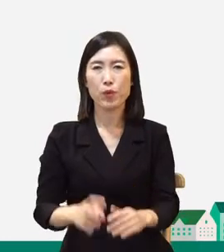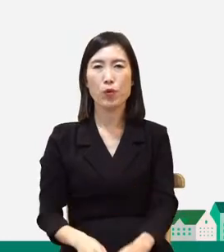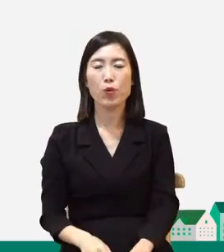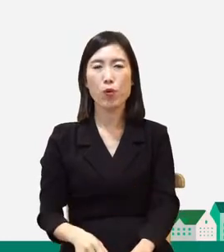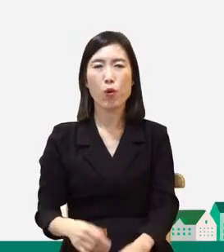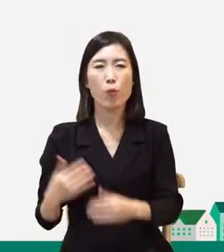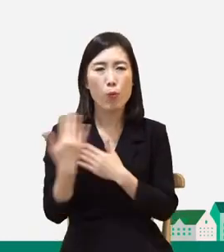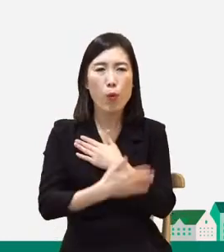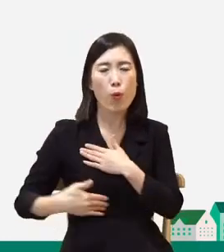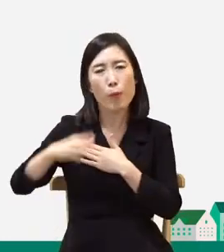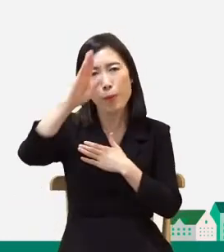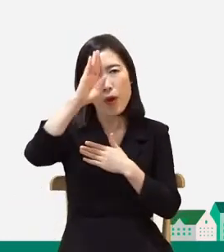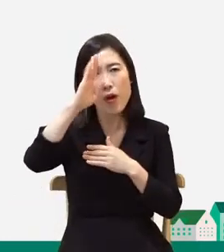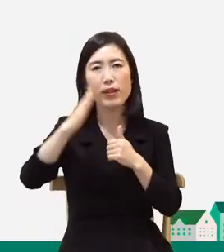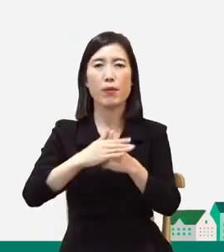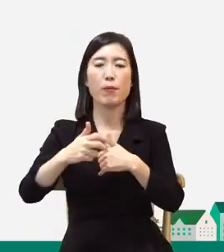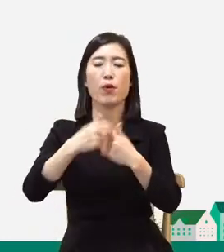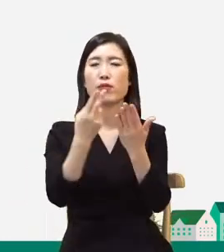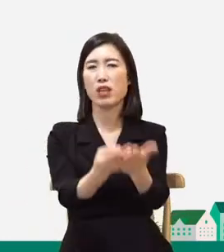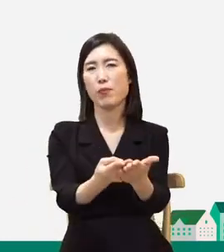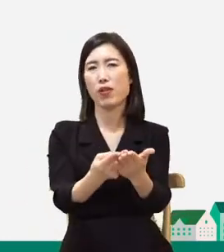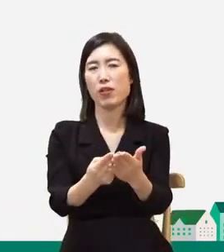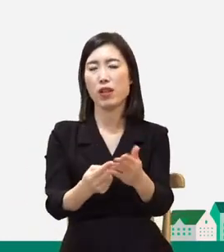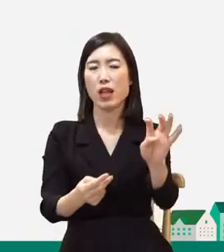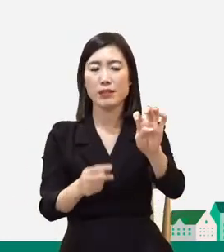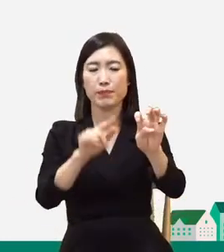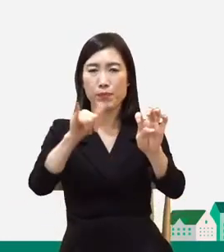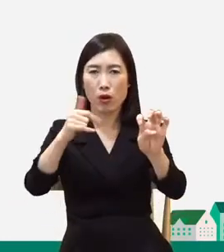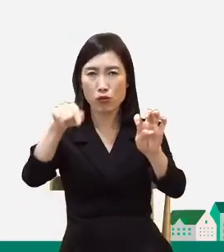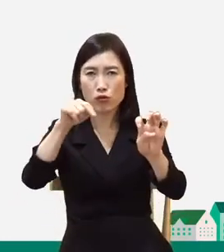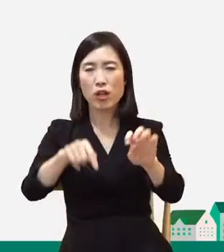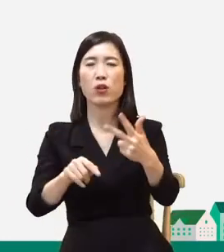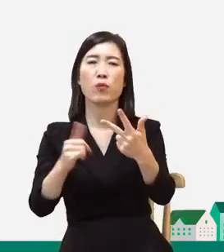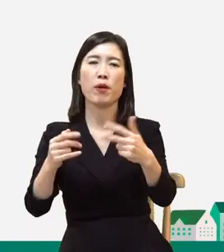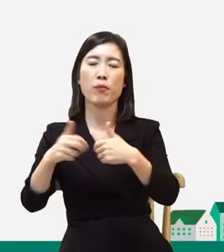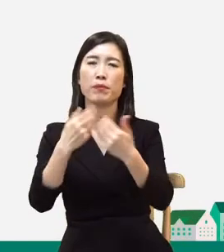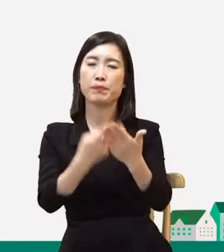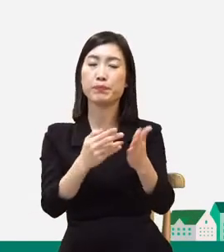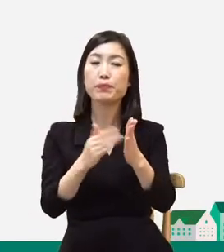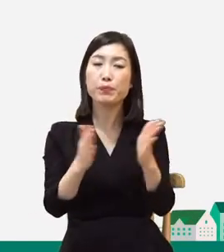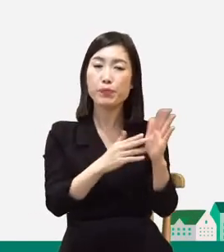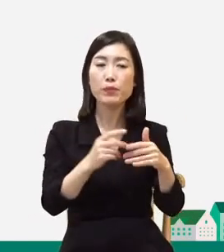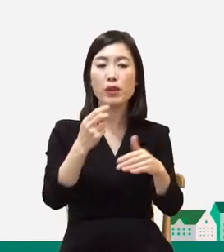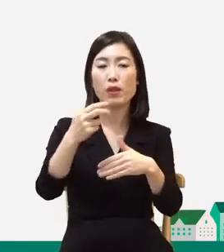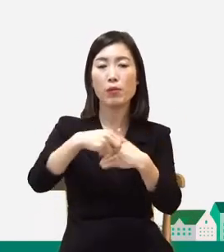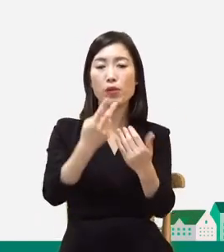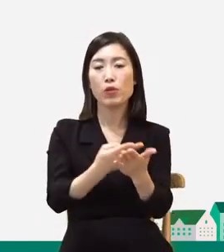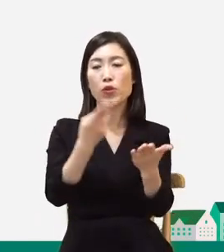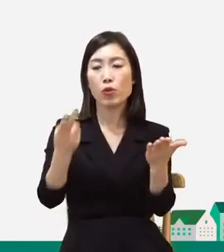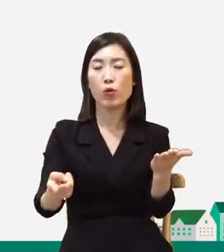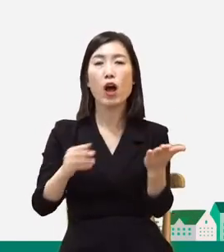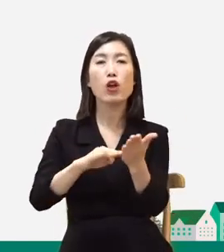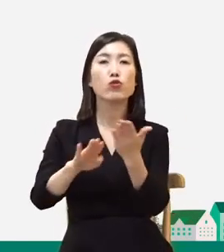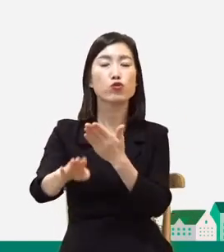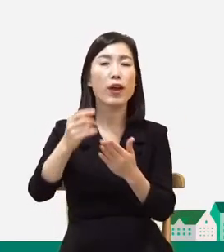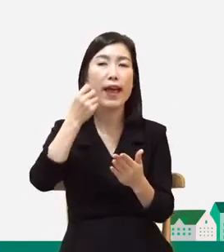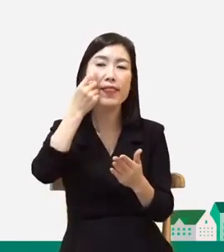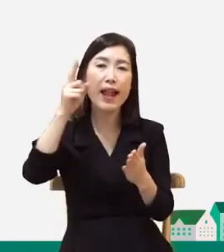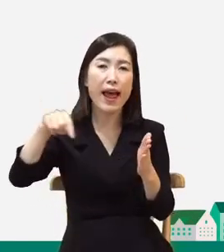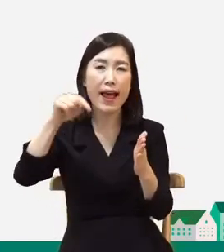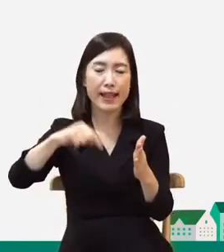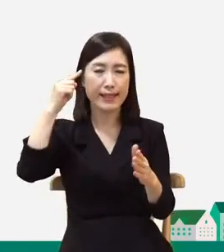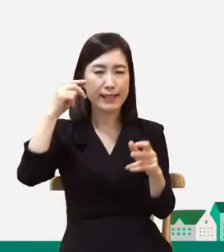질환으로 입원하신 경우였습니다. 그리고 퇴원 후 한 달 내에 30%의 정신장애인들이